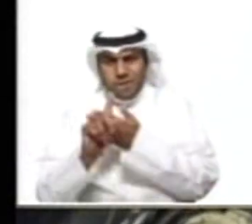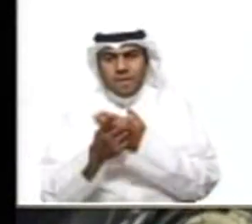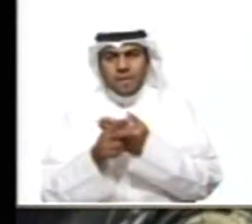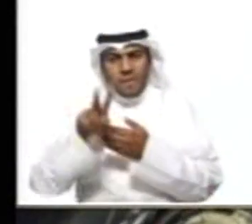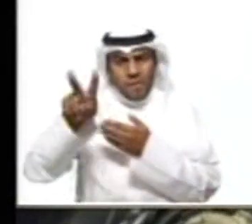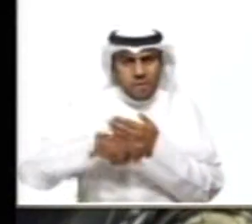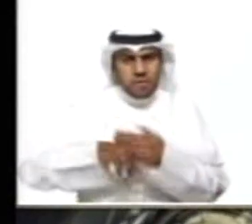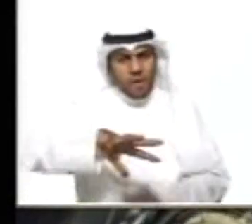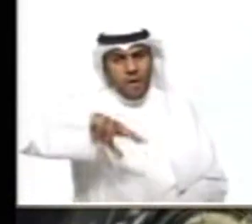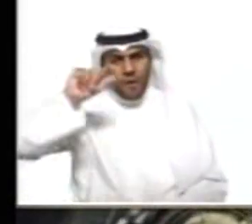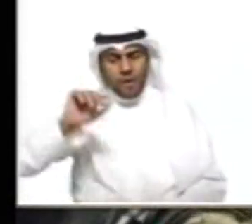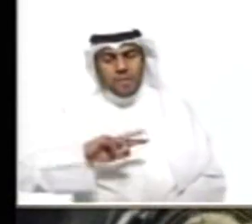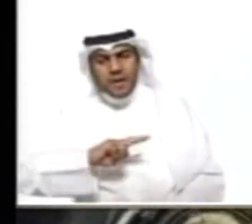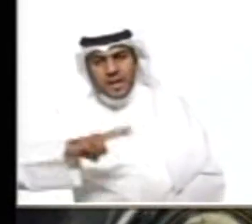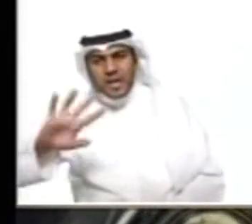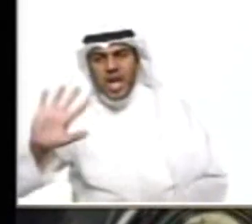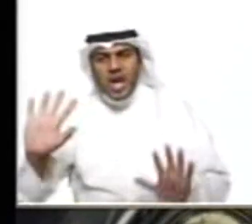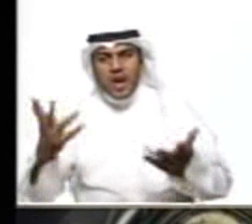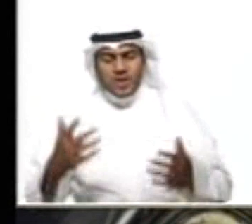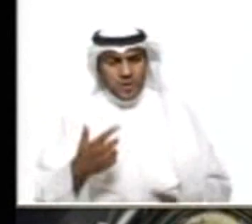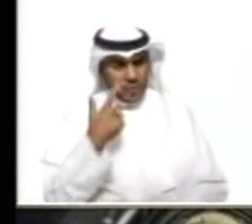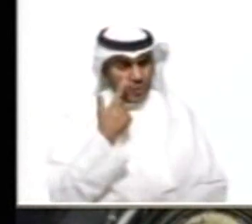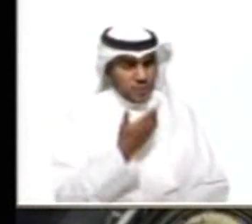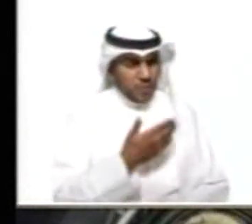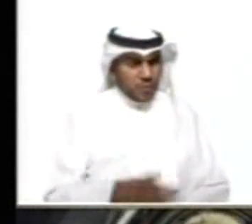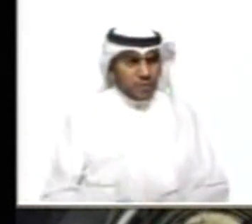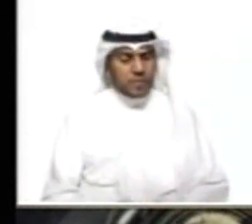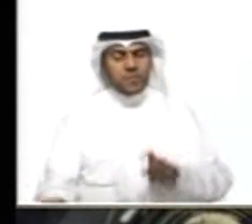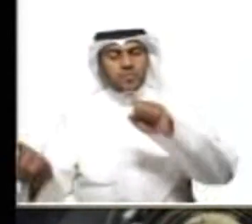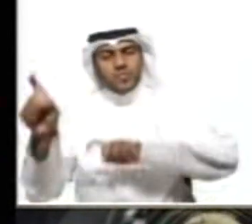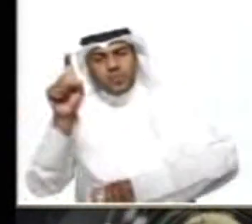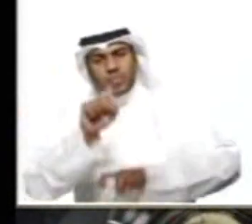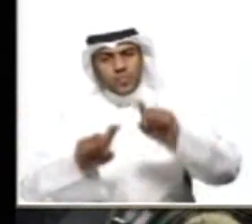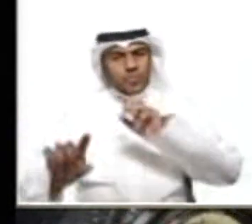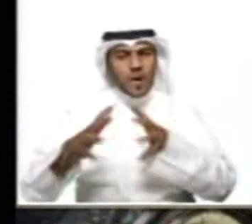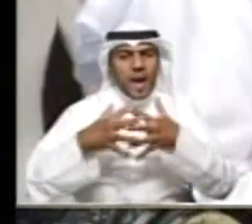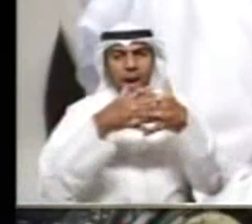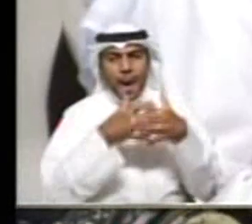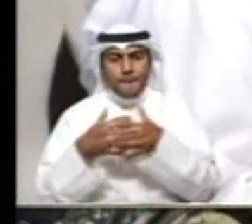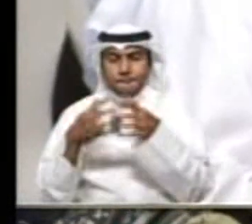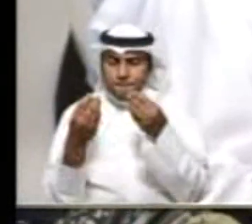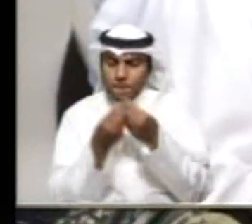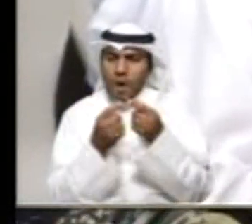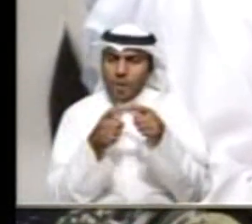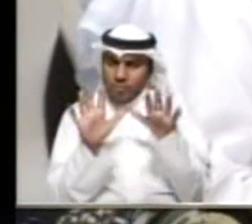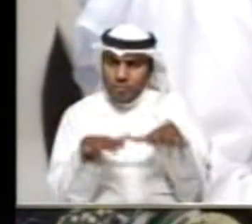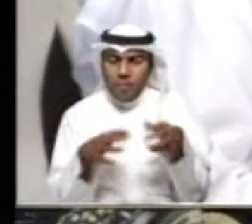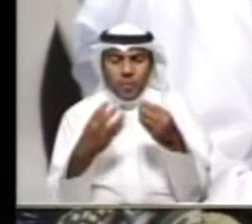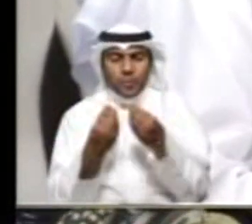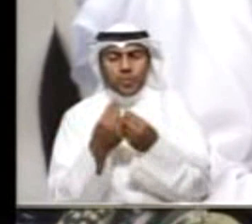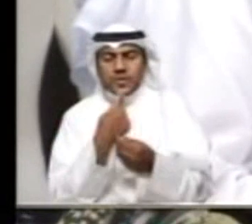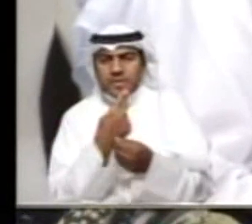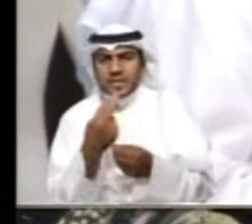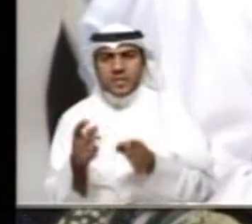في طليعتها اختراق أنظمة المعلومات، ما يخلق حتمية إيجاد أفضل الممارسات خلال التحقيقات